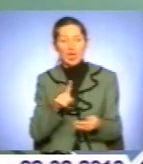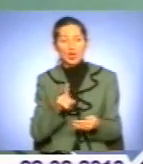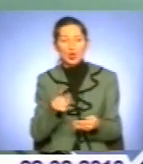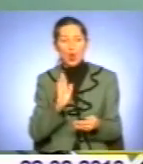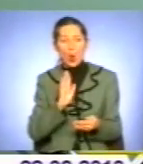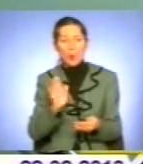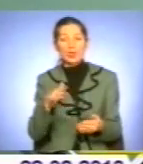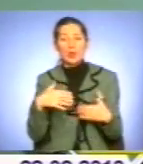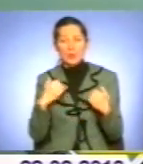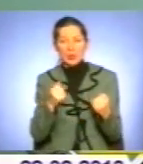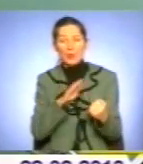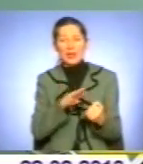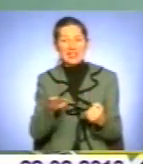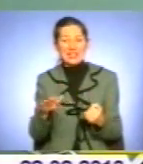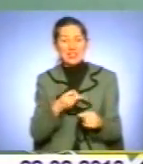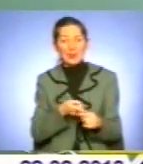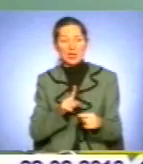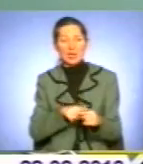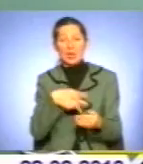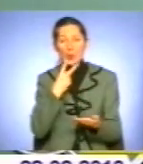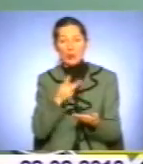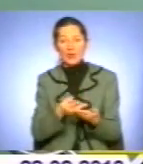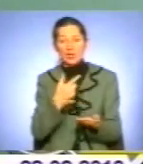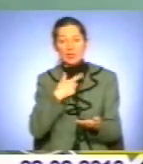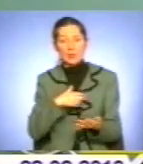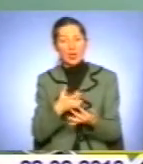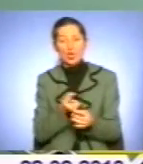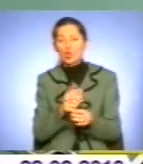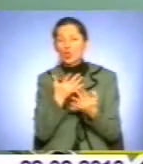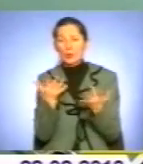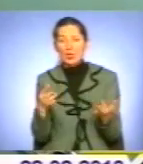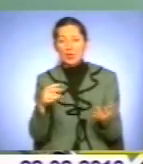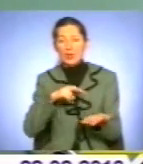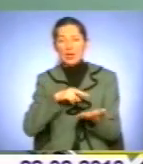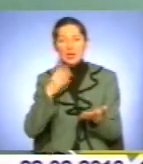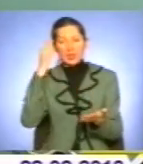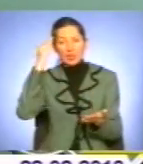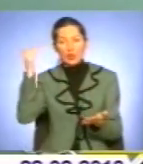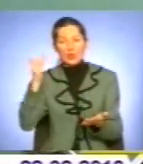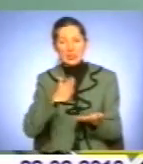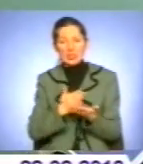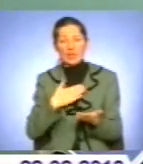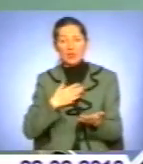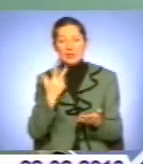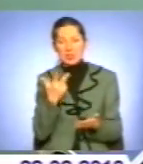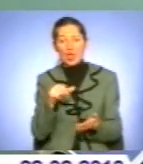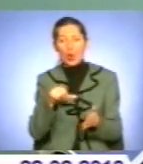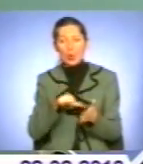буде підтримка дітям, які проявляють себе як дуже різнопланові і талановиті. Є в нас три